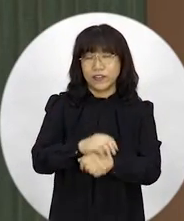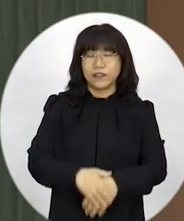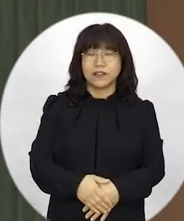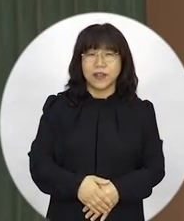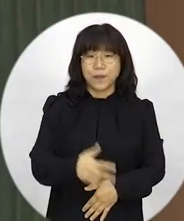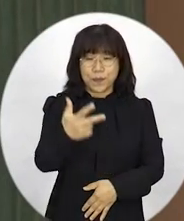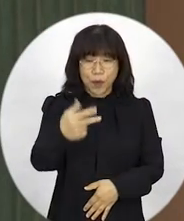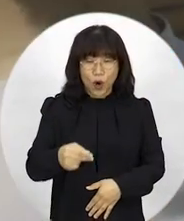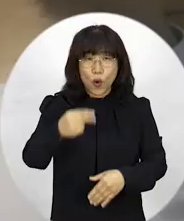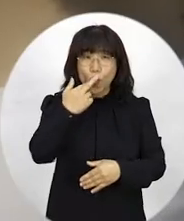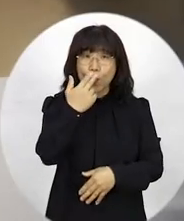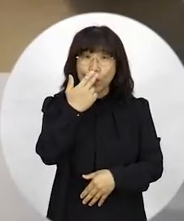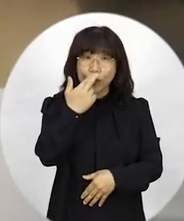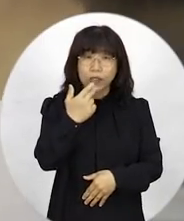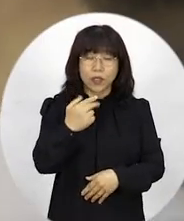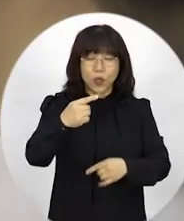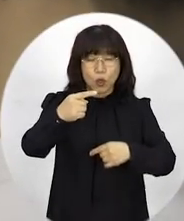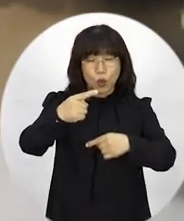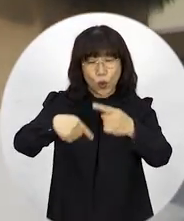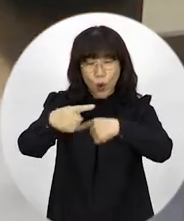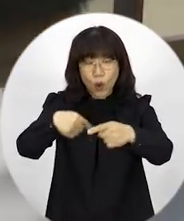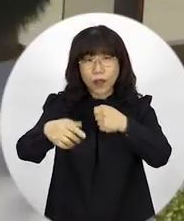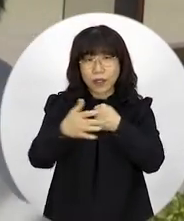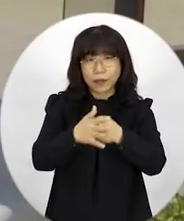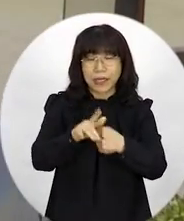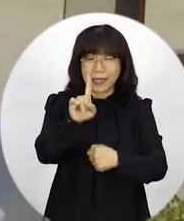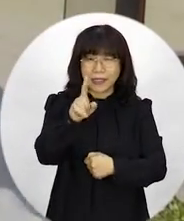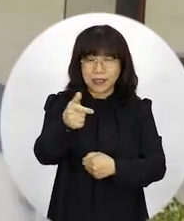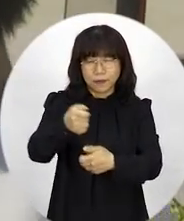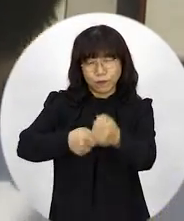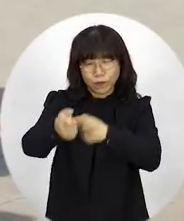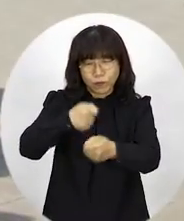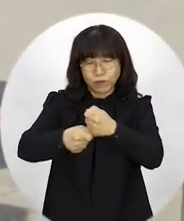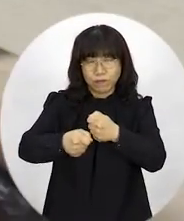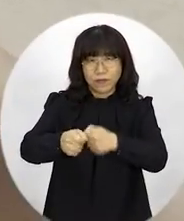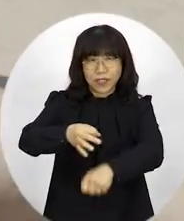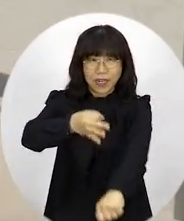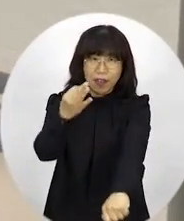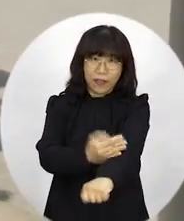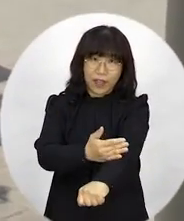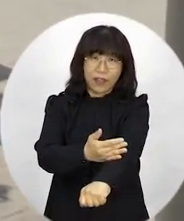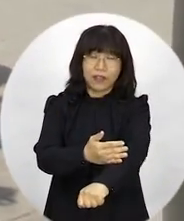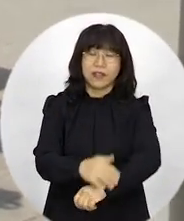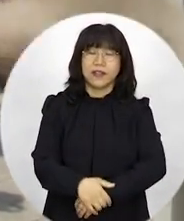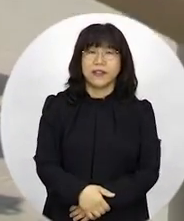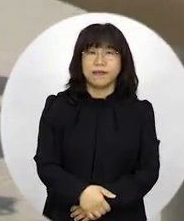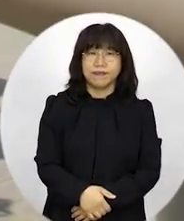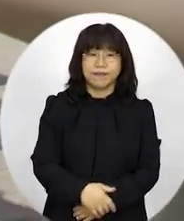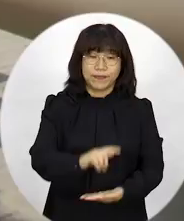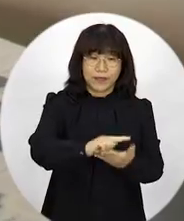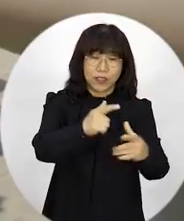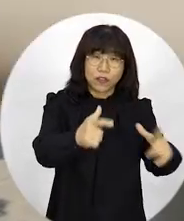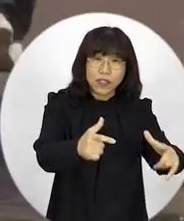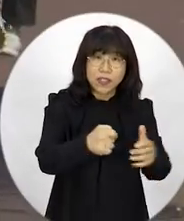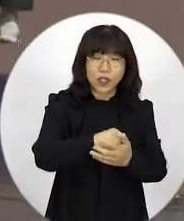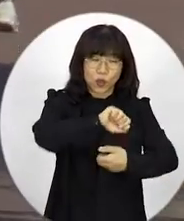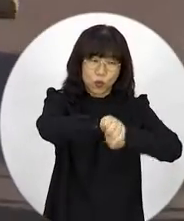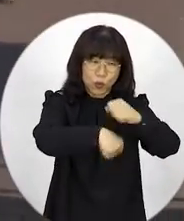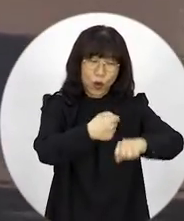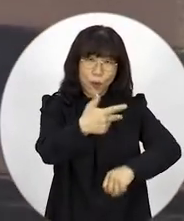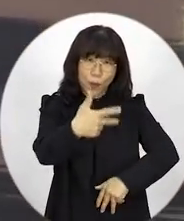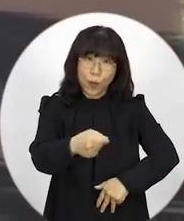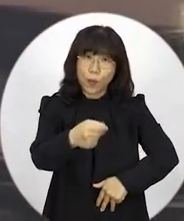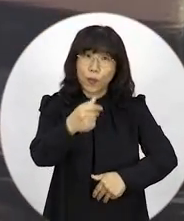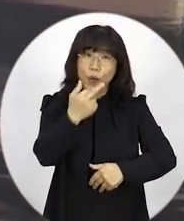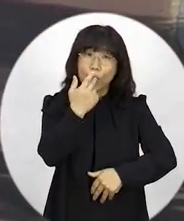있습니다. 배변봉투는 롤 형태로 되어 있어 한 장씩 쉽게 뜯어서 사용할 수 있습니다. 강서구는